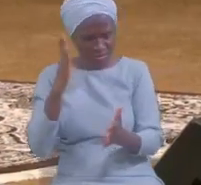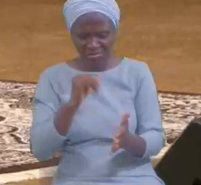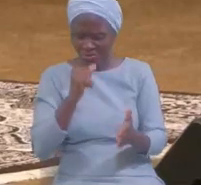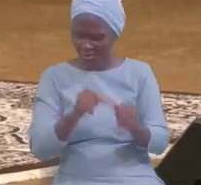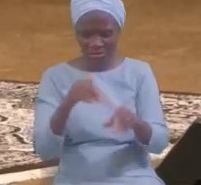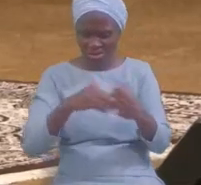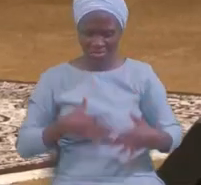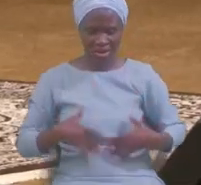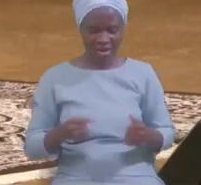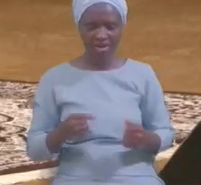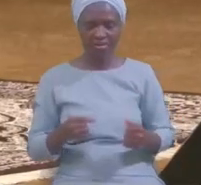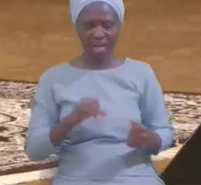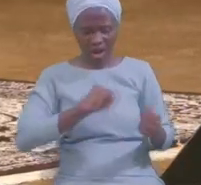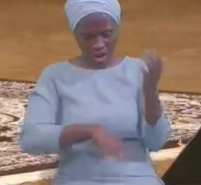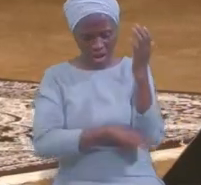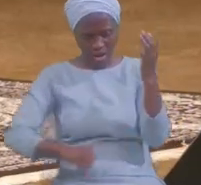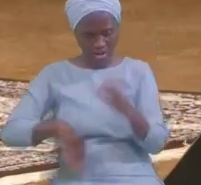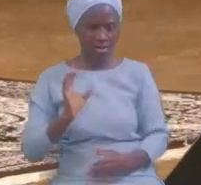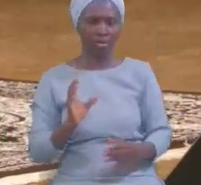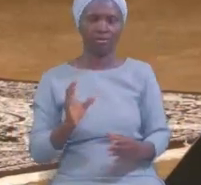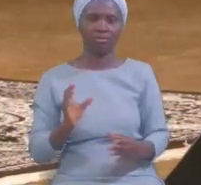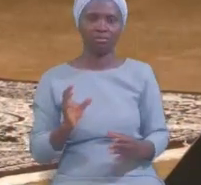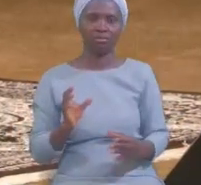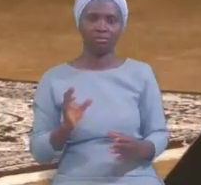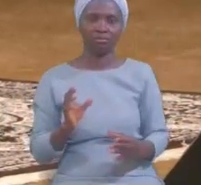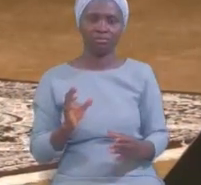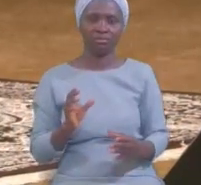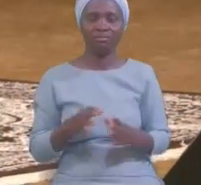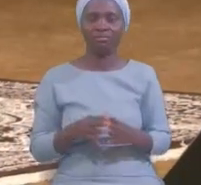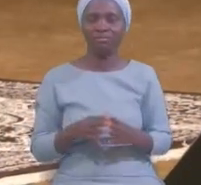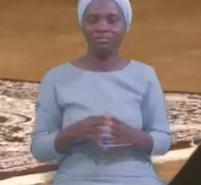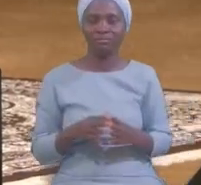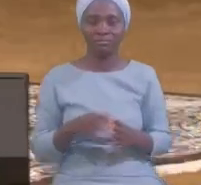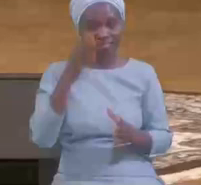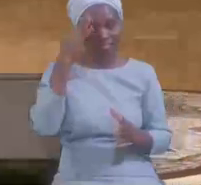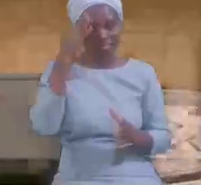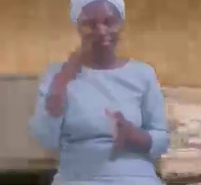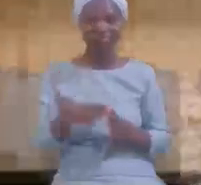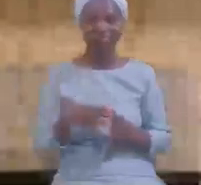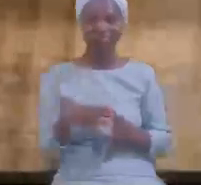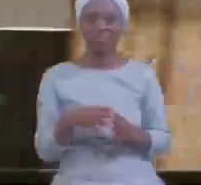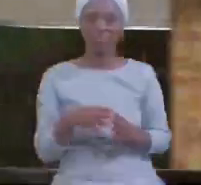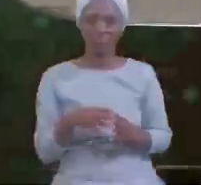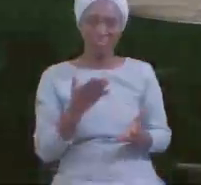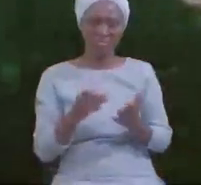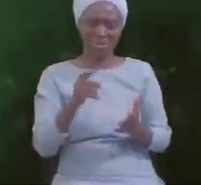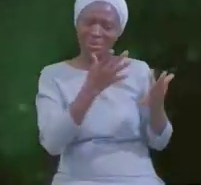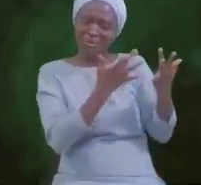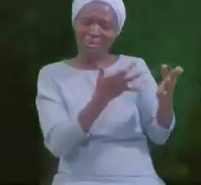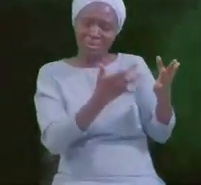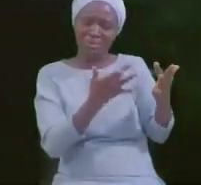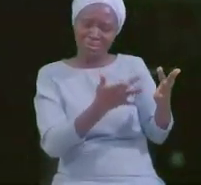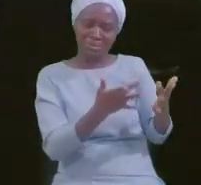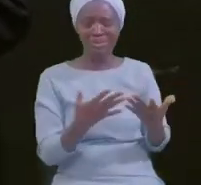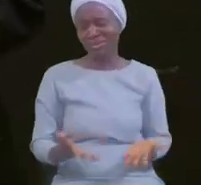Je déracine cela. Ouais, les gens sont là et les gens ne vont pas me permettre